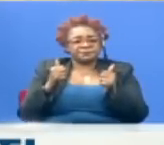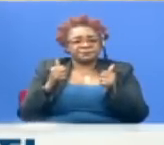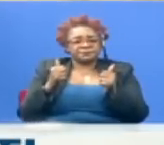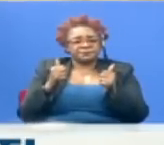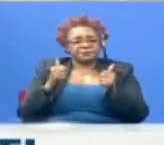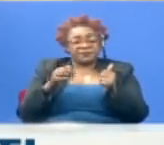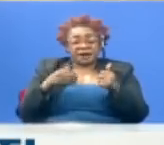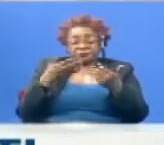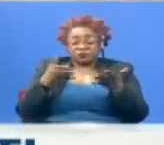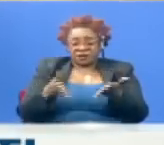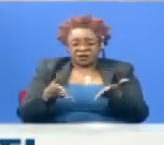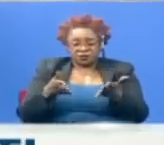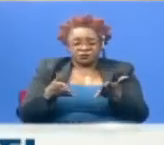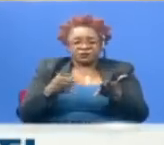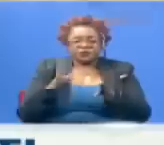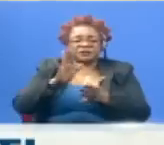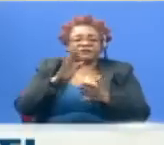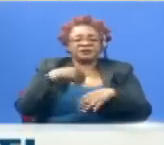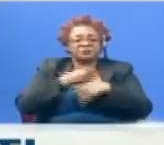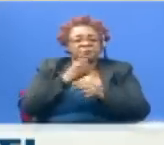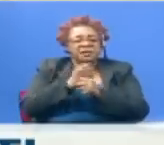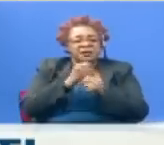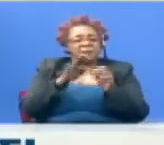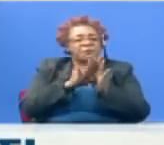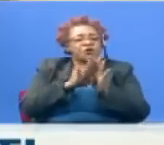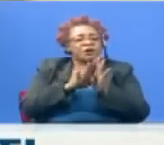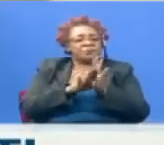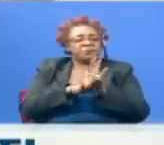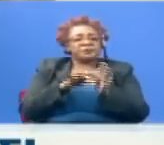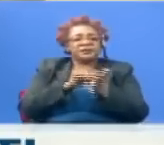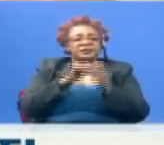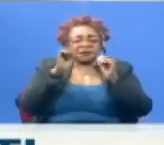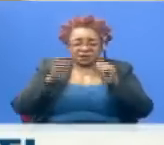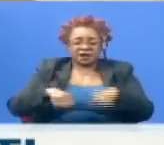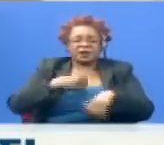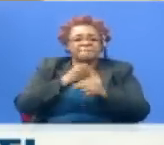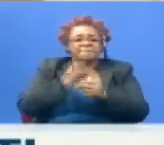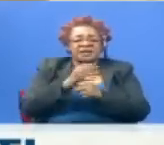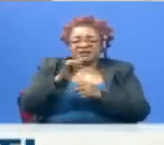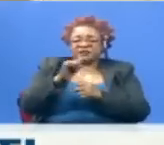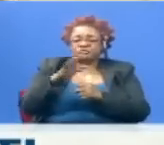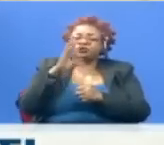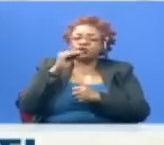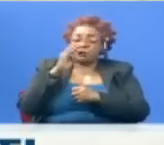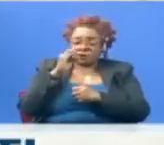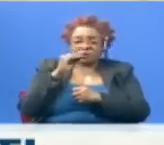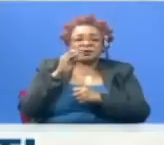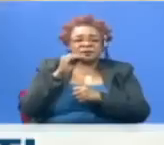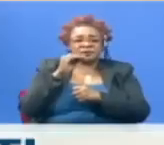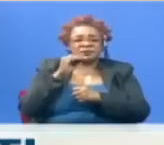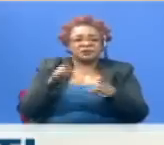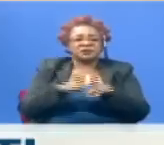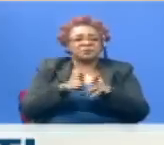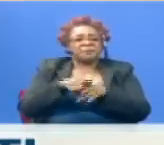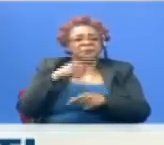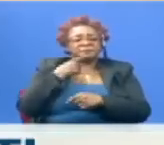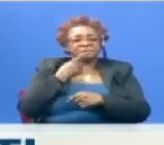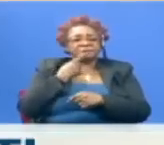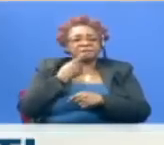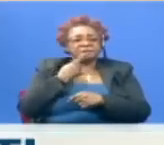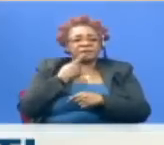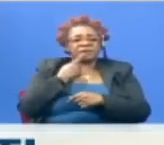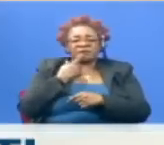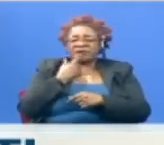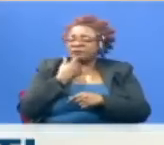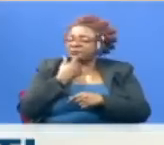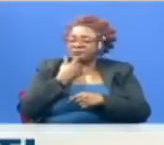Kufikia sasa, David ametengeneza programu inayowezesha roboti hiyo kuzungumza, ila anasema safari ingali